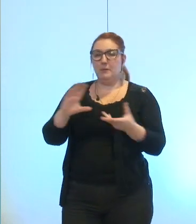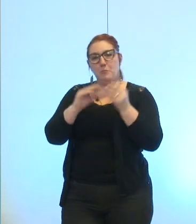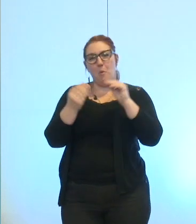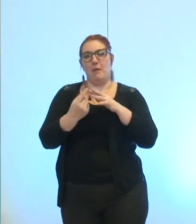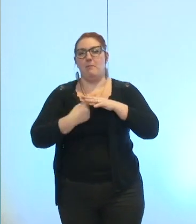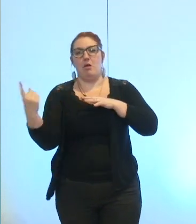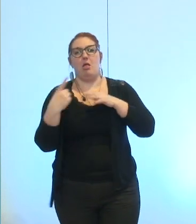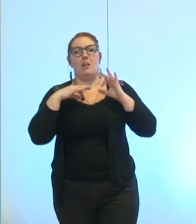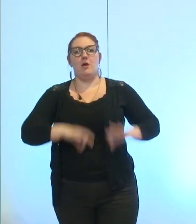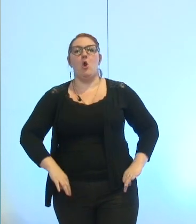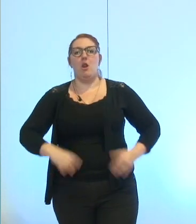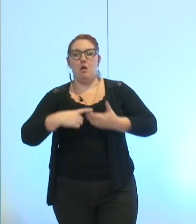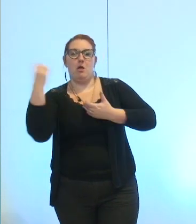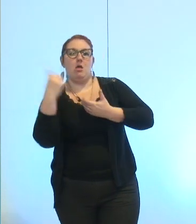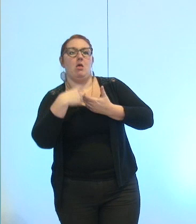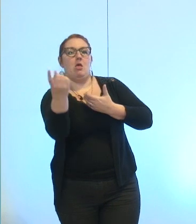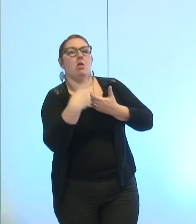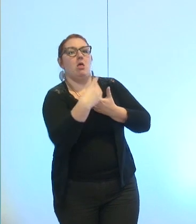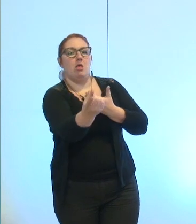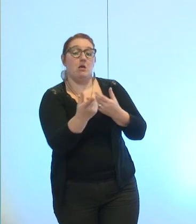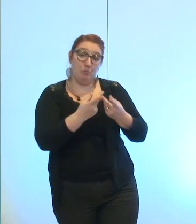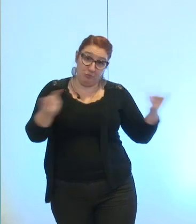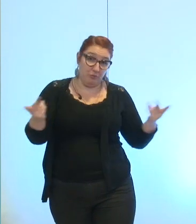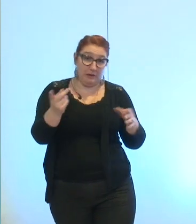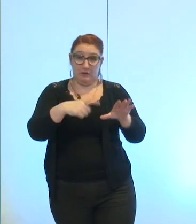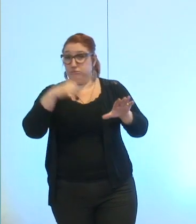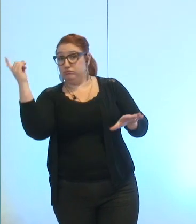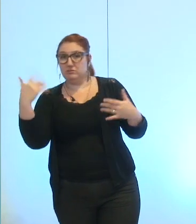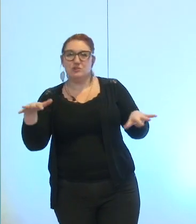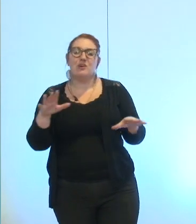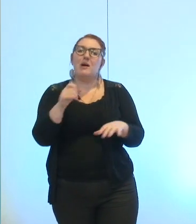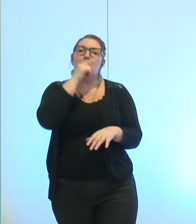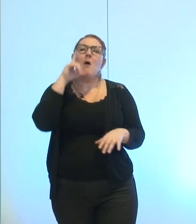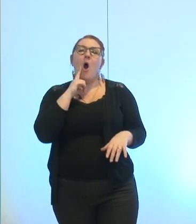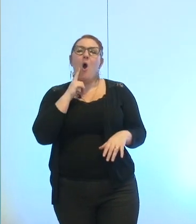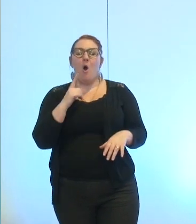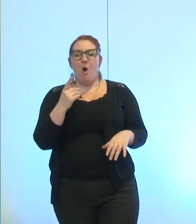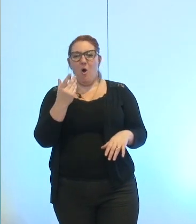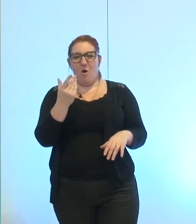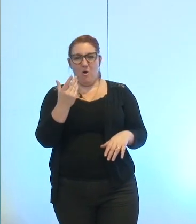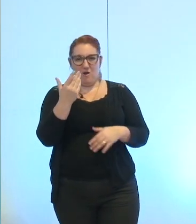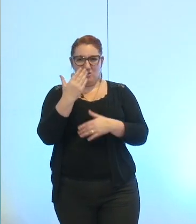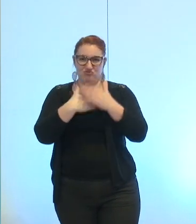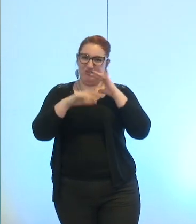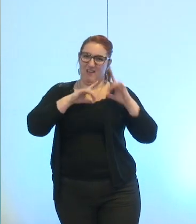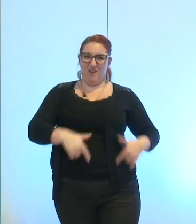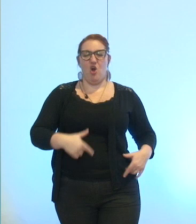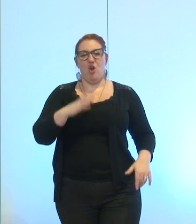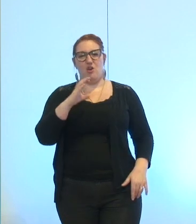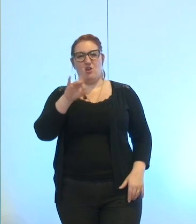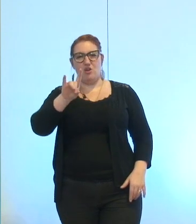scolarisation des enfants d'ors et déjà du public demander aux parents de Champolion aujourd'hui où en est la